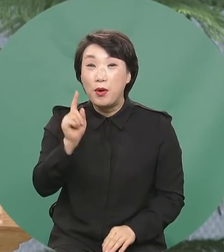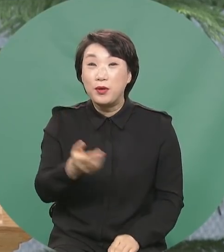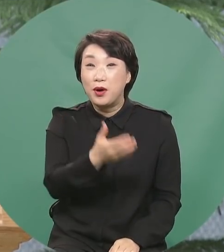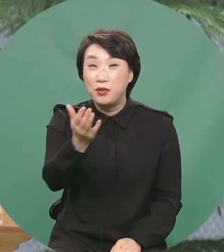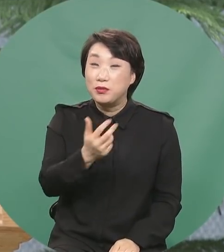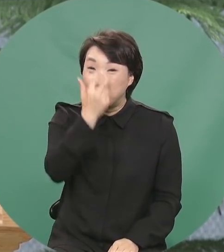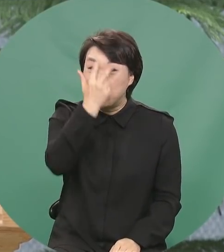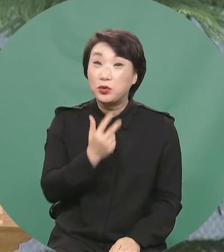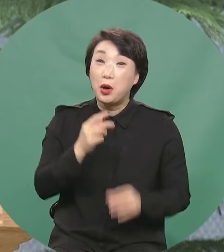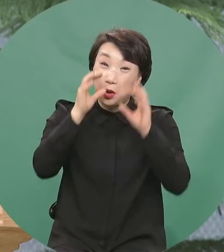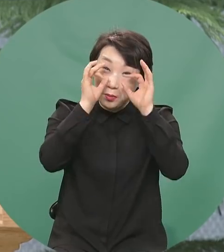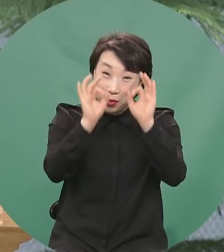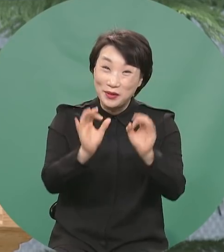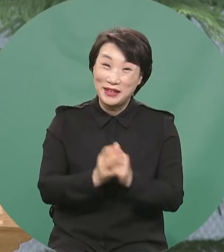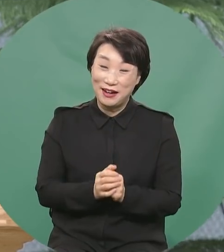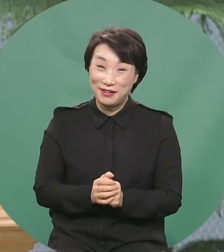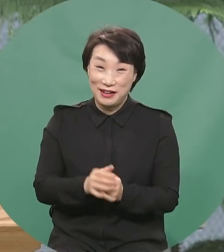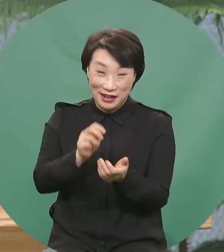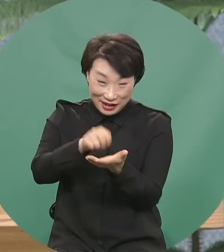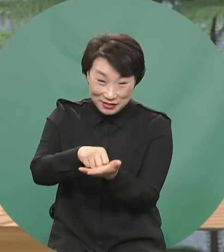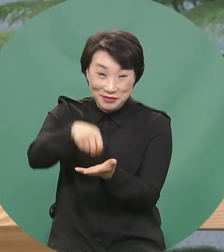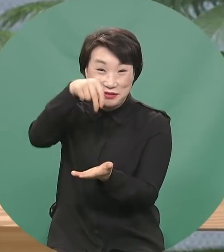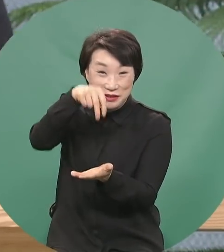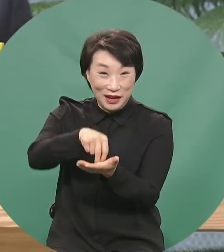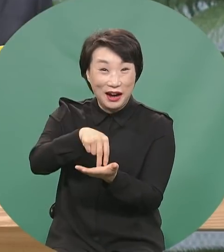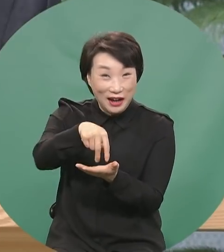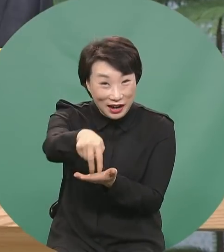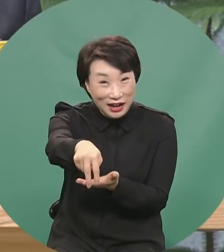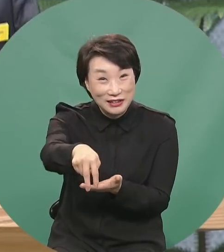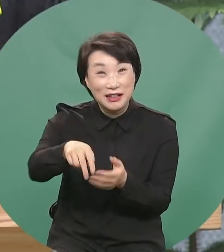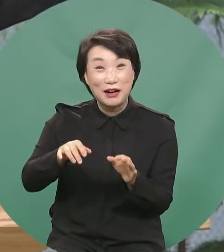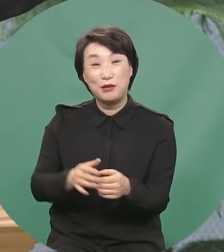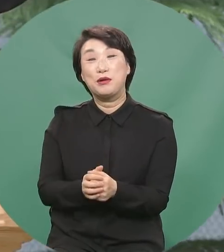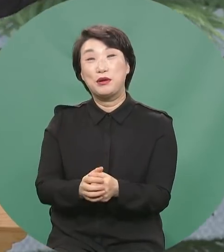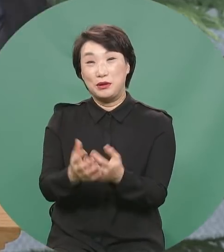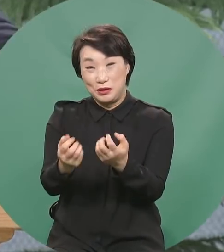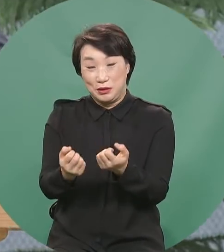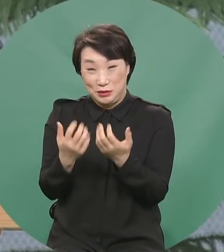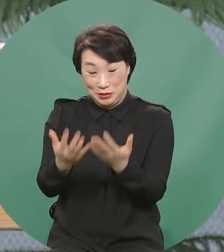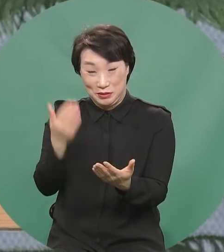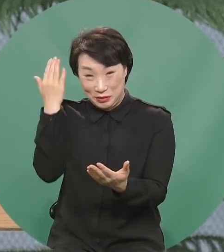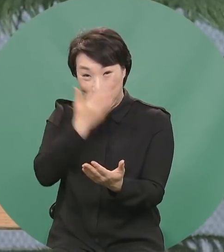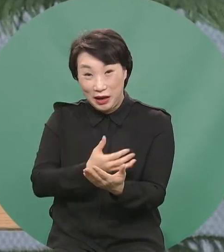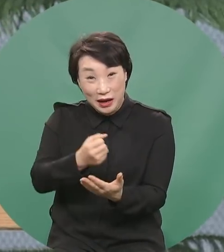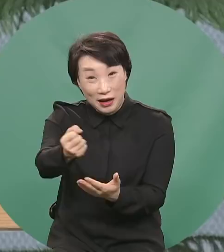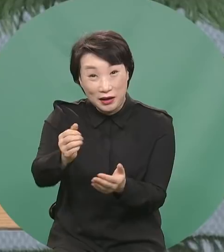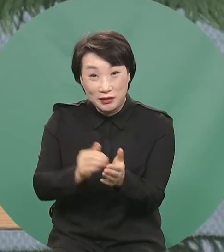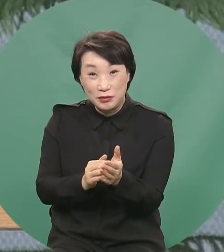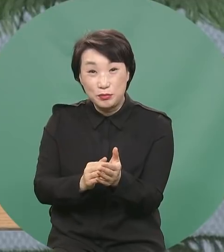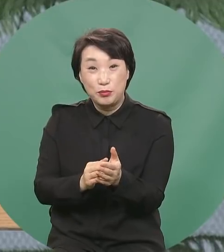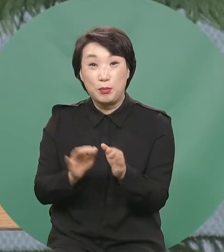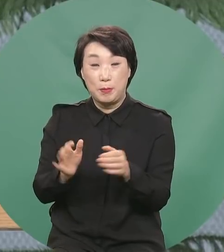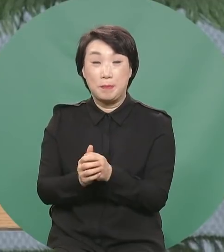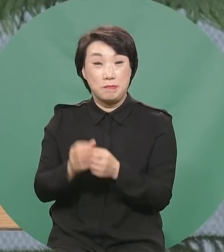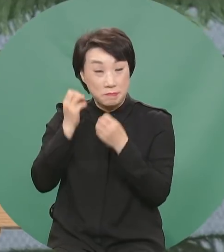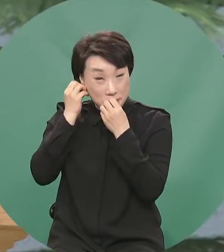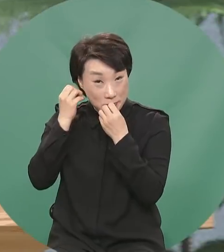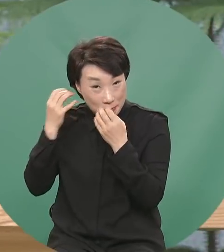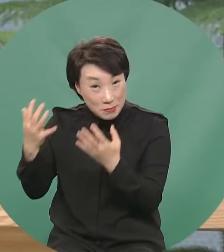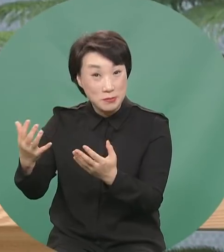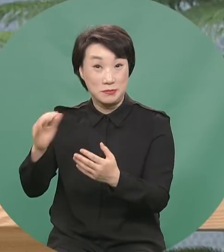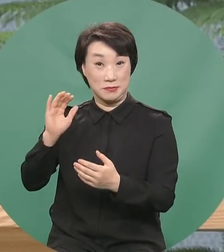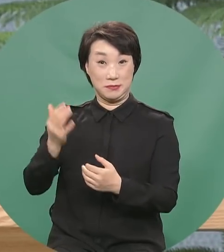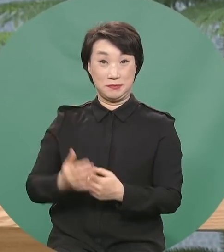소경이 푸는 것이다. 안진뱅이가 일어나는 것이다. 나환자가 깨끗함을 받는 것이다. 주먹아리가